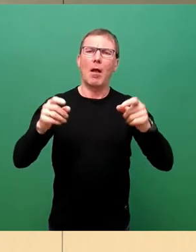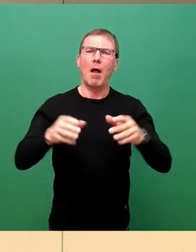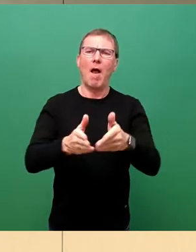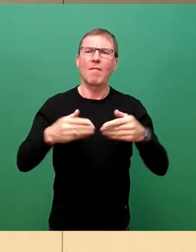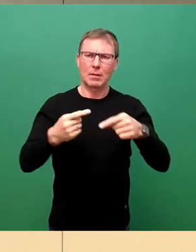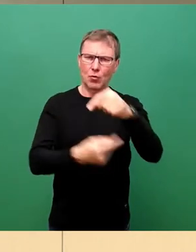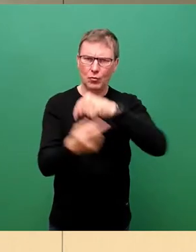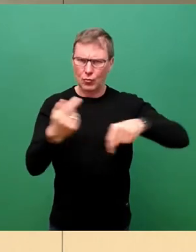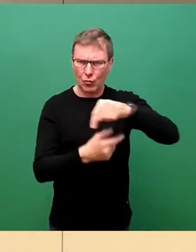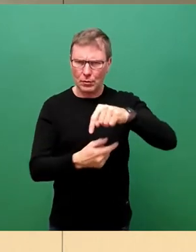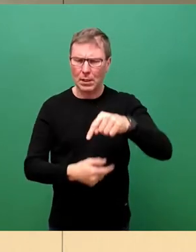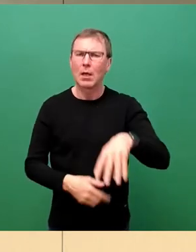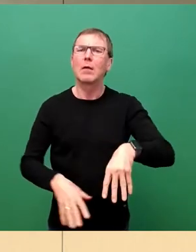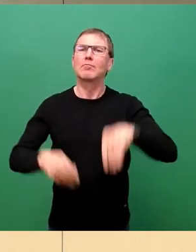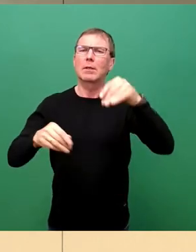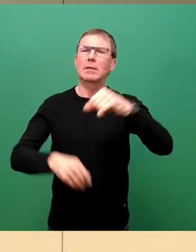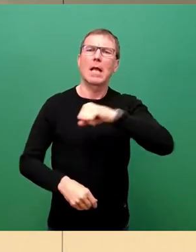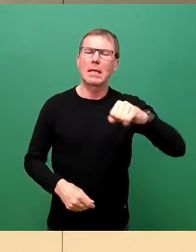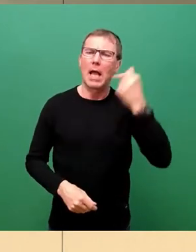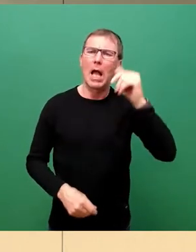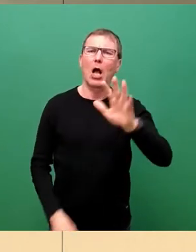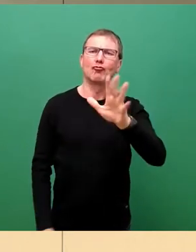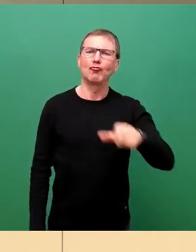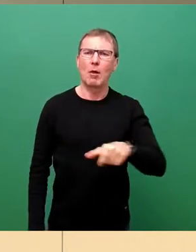beginnt Fraktion Die Linke. Herr Scholbach, bitte schön.